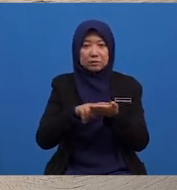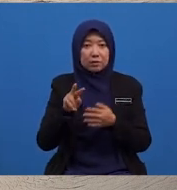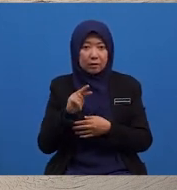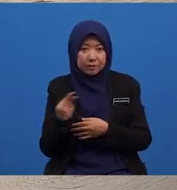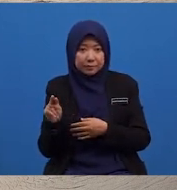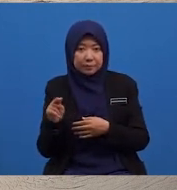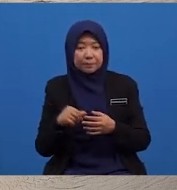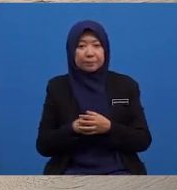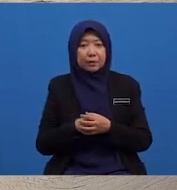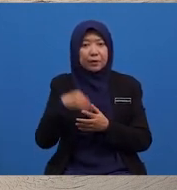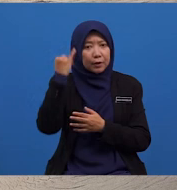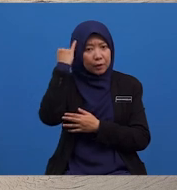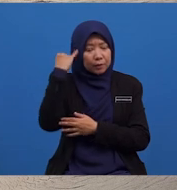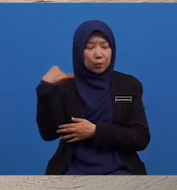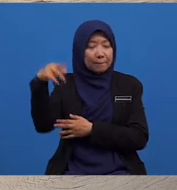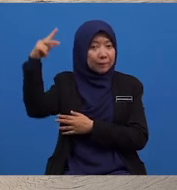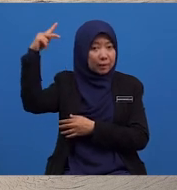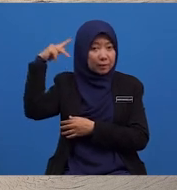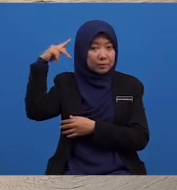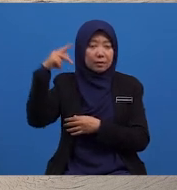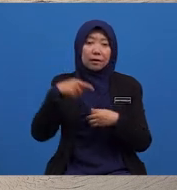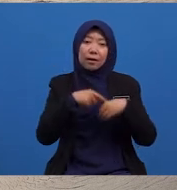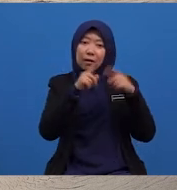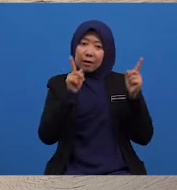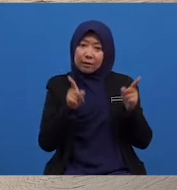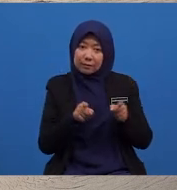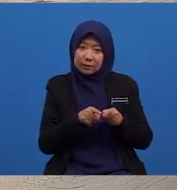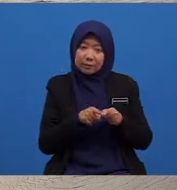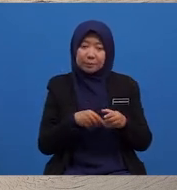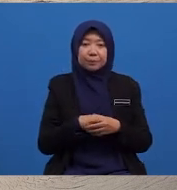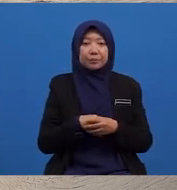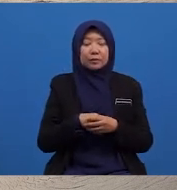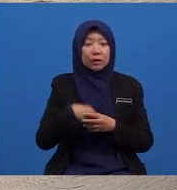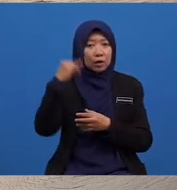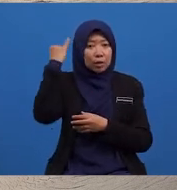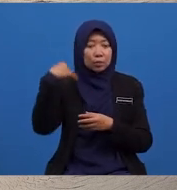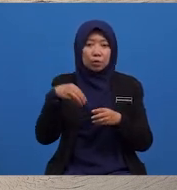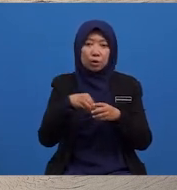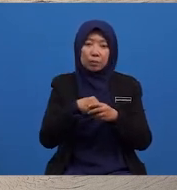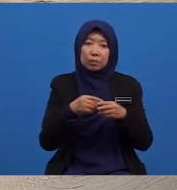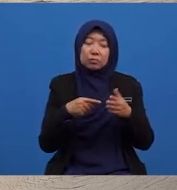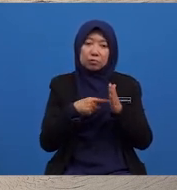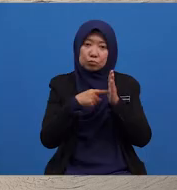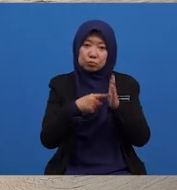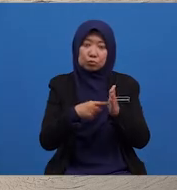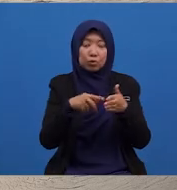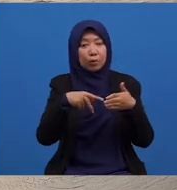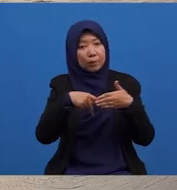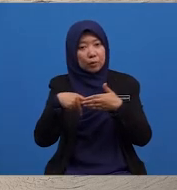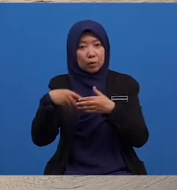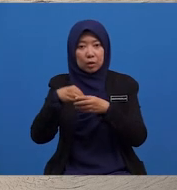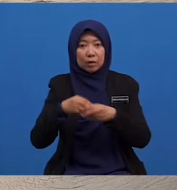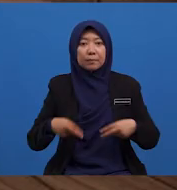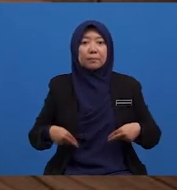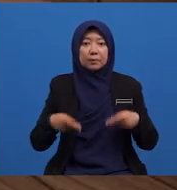2. Ilmu pelita hati. Ilmu pengetahuan dapat memberi petunjuk dan menjadi panduan dalam